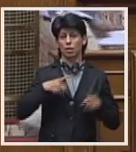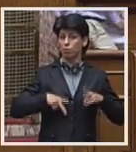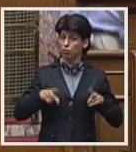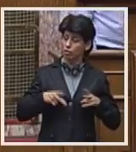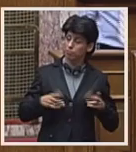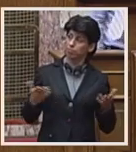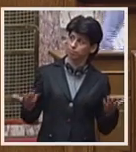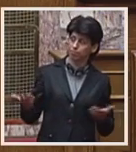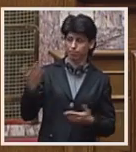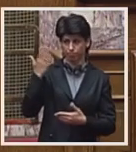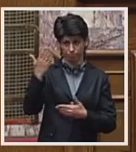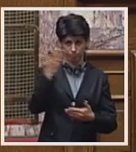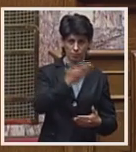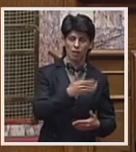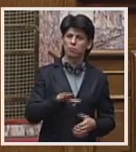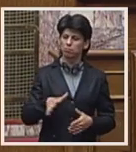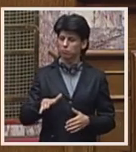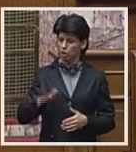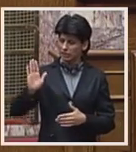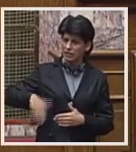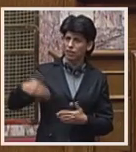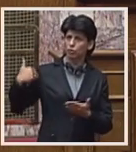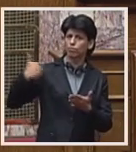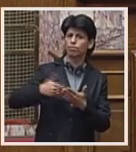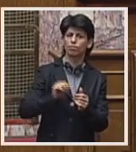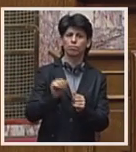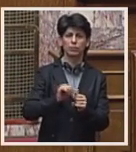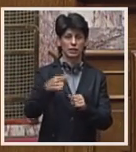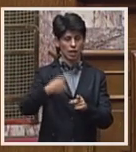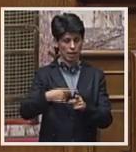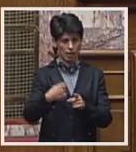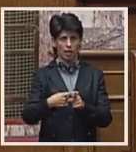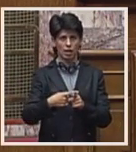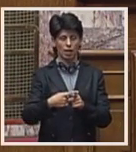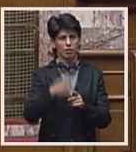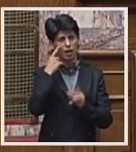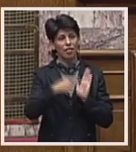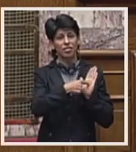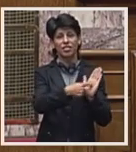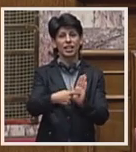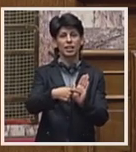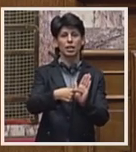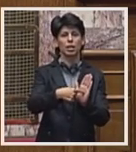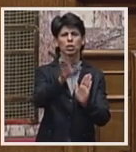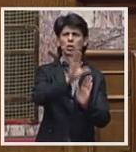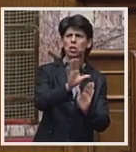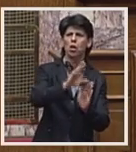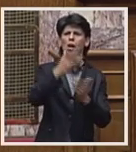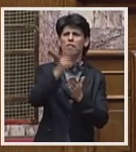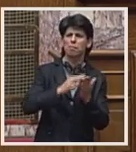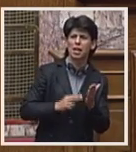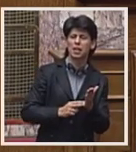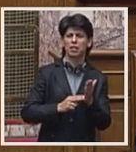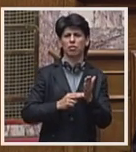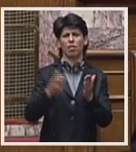μπορεί τους τελευταίους μήνες η Ελλάδα να έχει ταυτιστεί στα διεθνή μέσα ενημέρωσης με ένα και μόνο γεγονός,